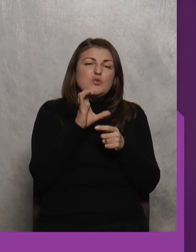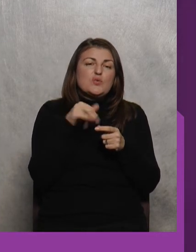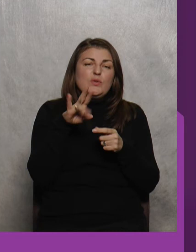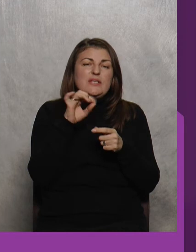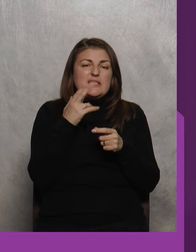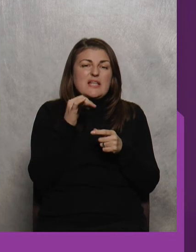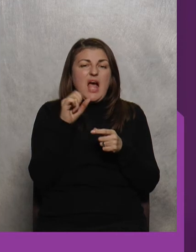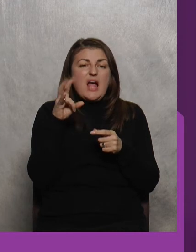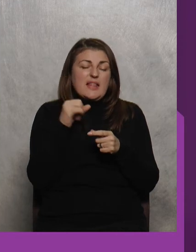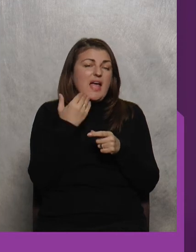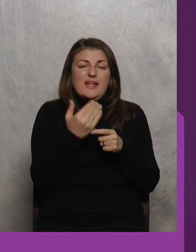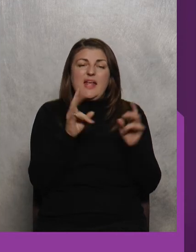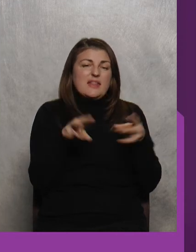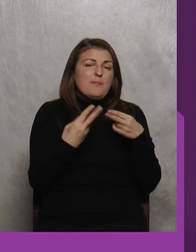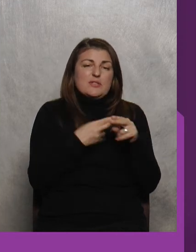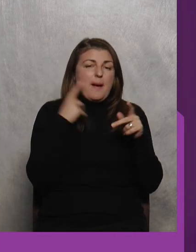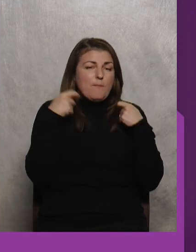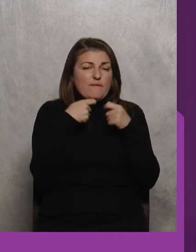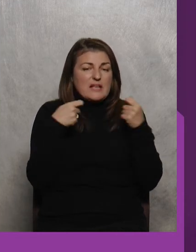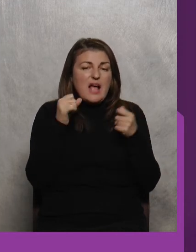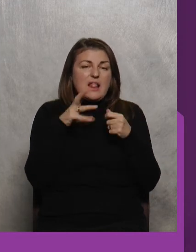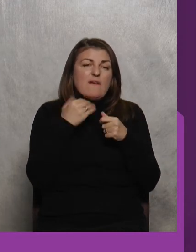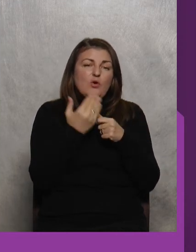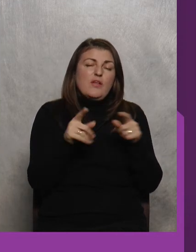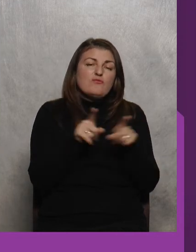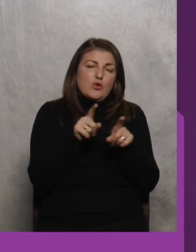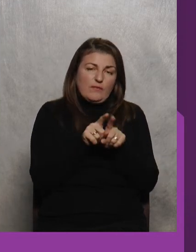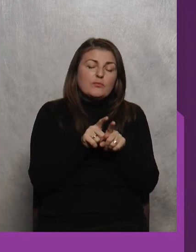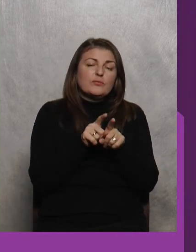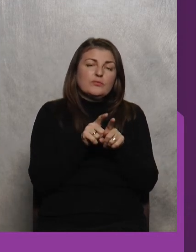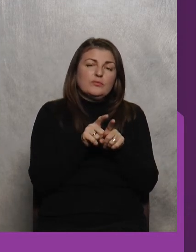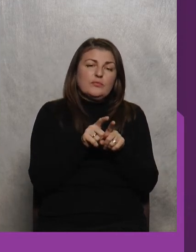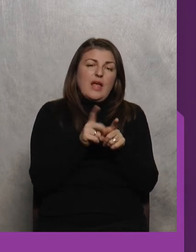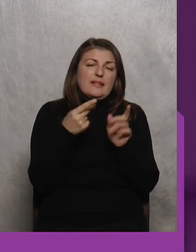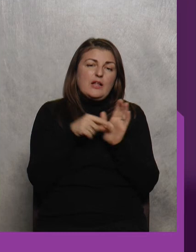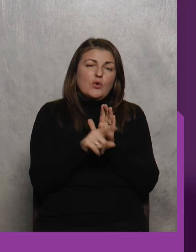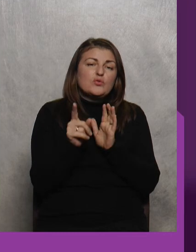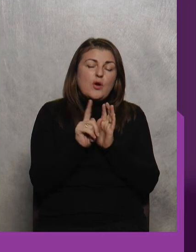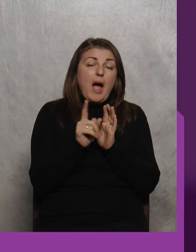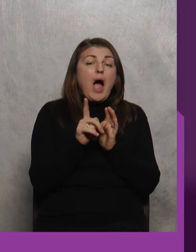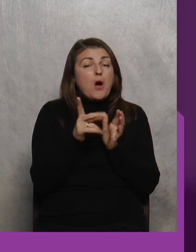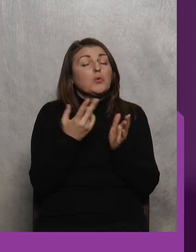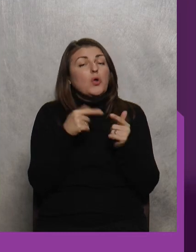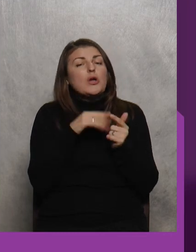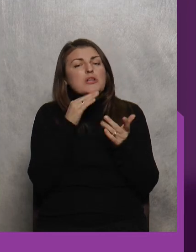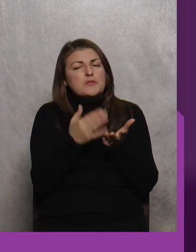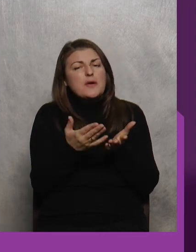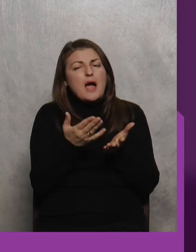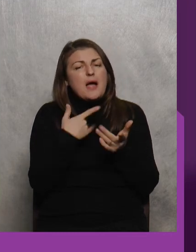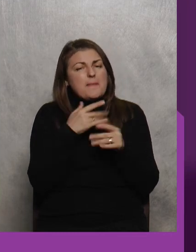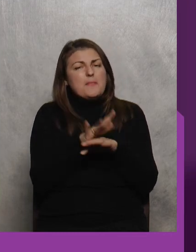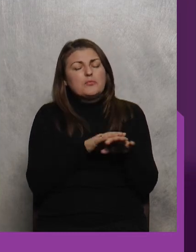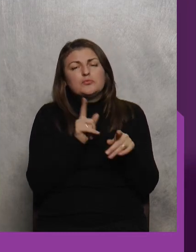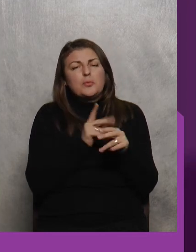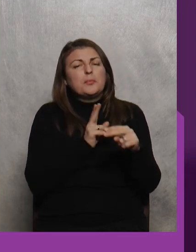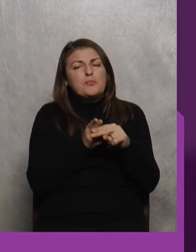Анна, їй не потрібна ця пов'язка, але вона все одно для того, щоб... А от, до речі, перепрошую,